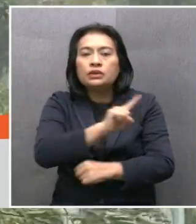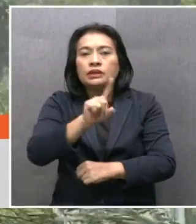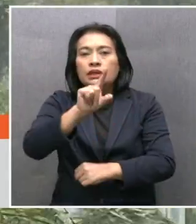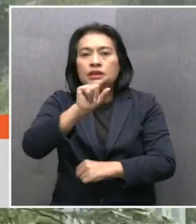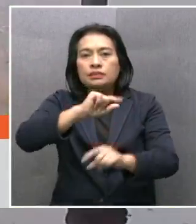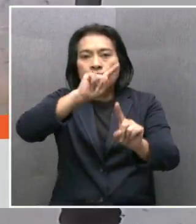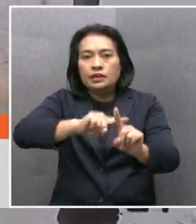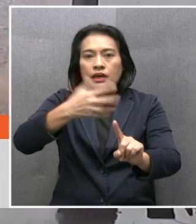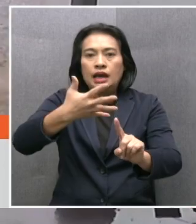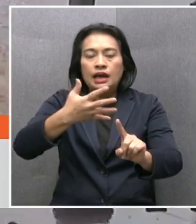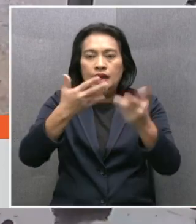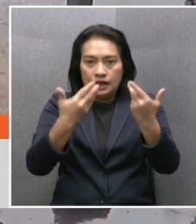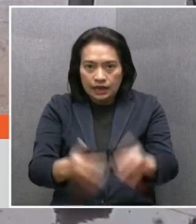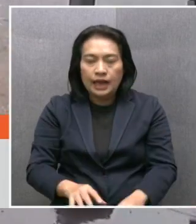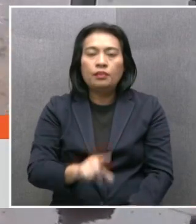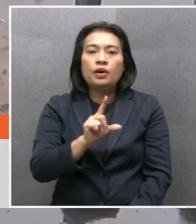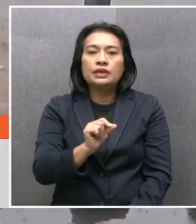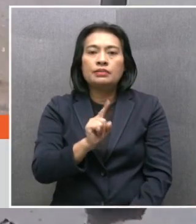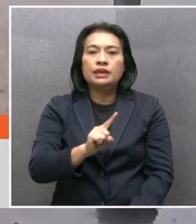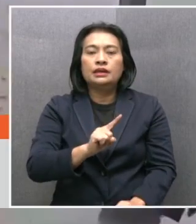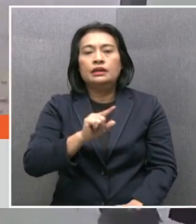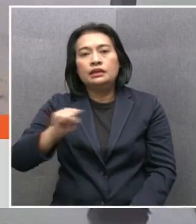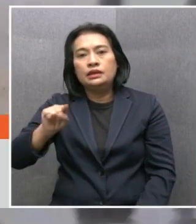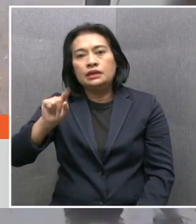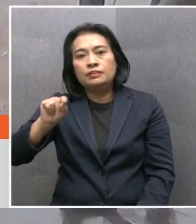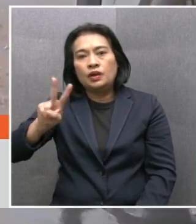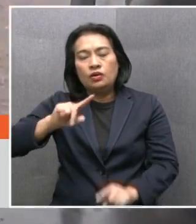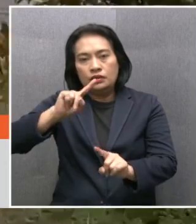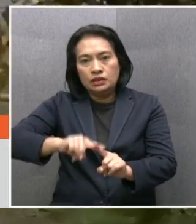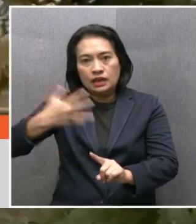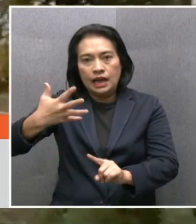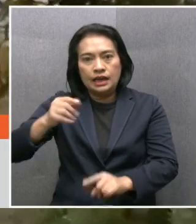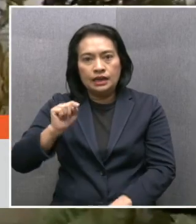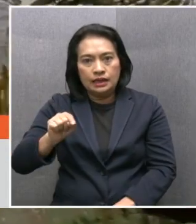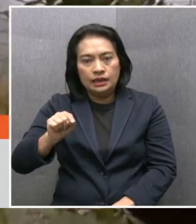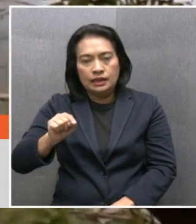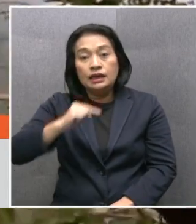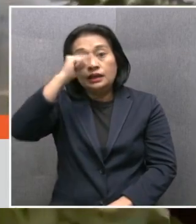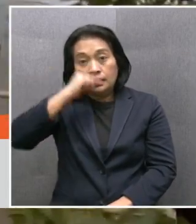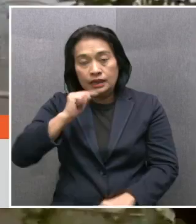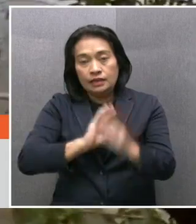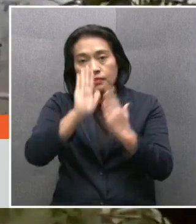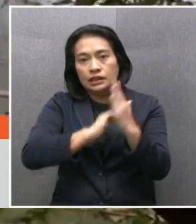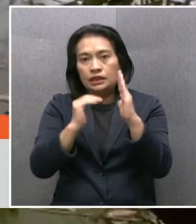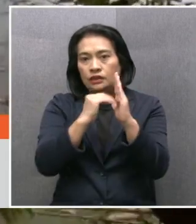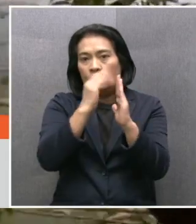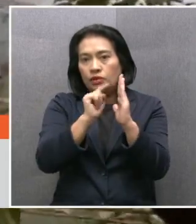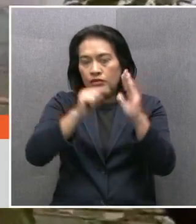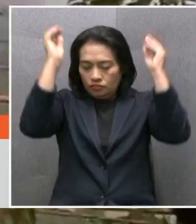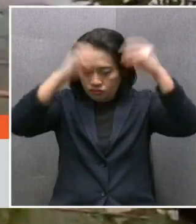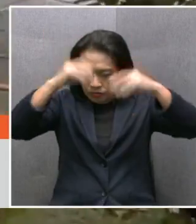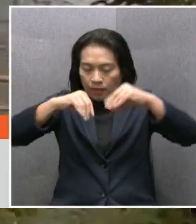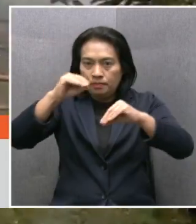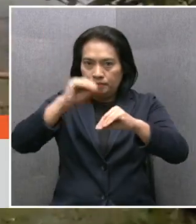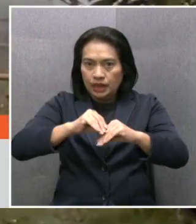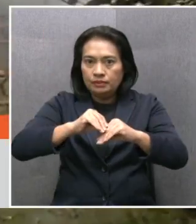มหลังจากนั้น 21-22 พฤษภาคมพื้นที่ประเทศไทยตอนบนจะมีฝนเพิ่มขึ้นค่ะซึ่งมีปั